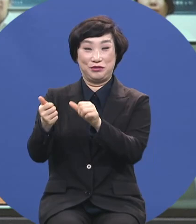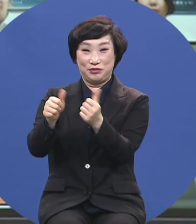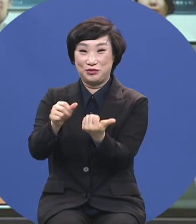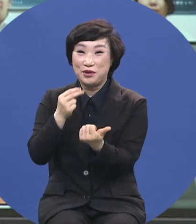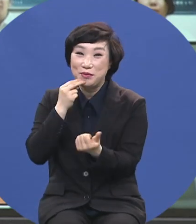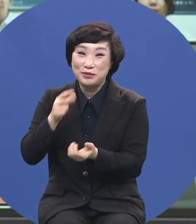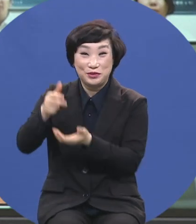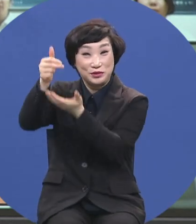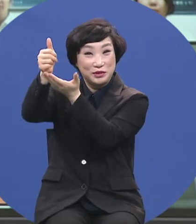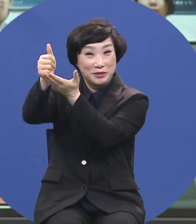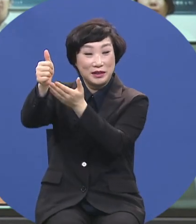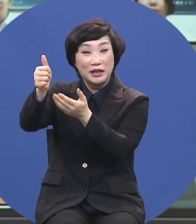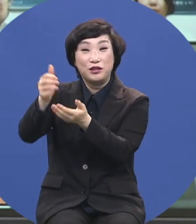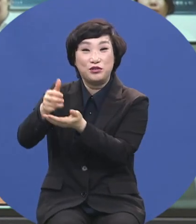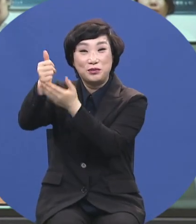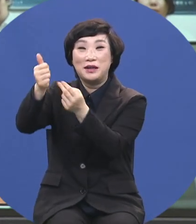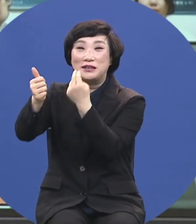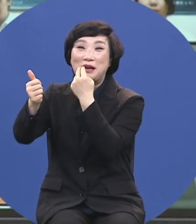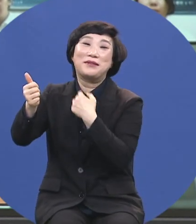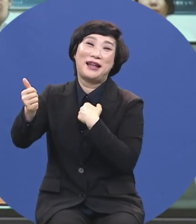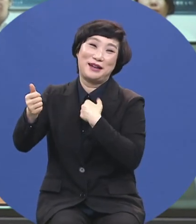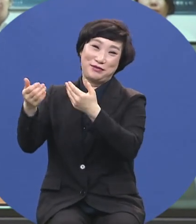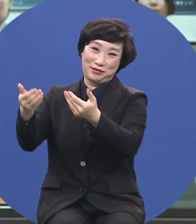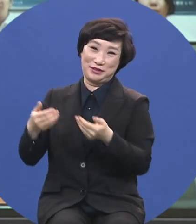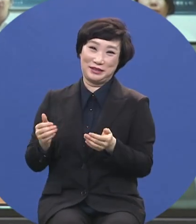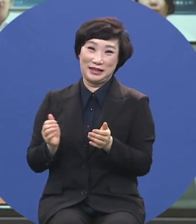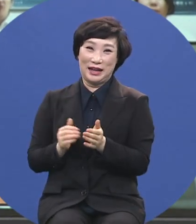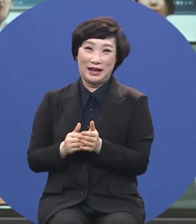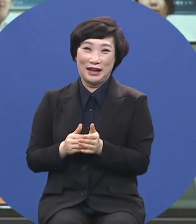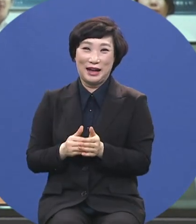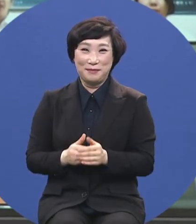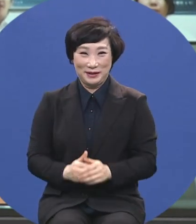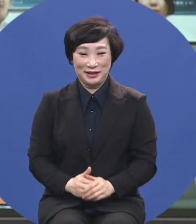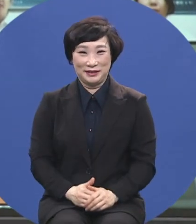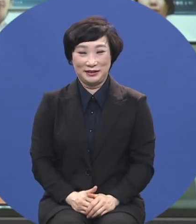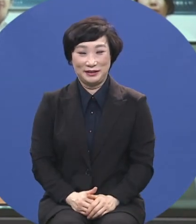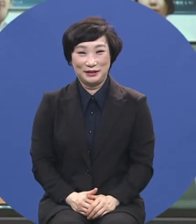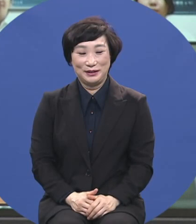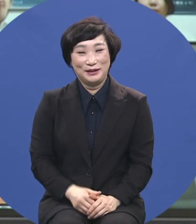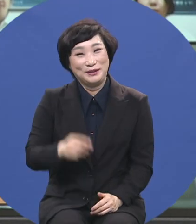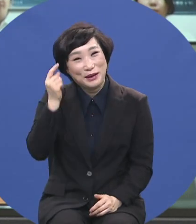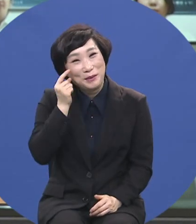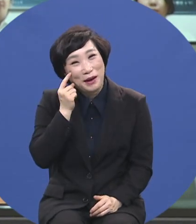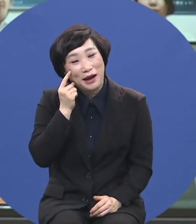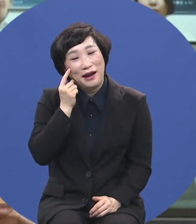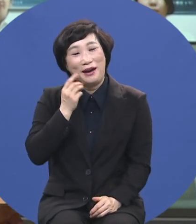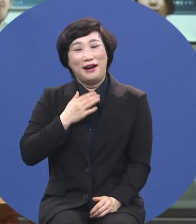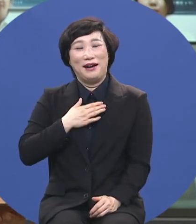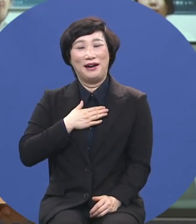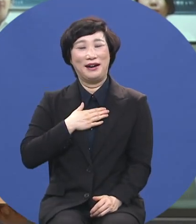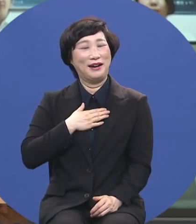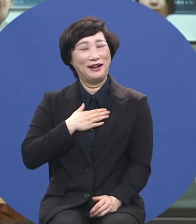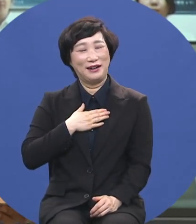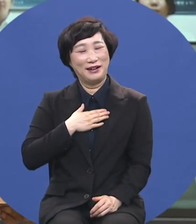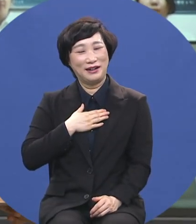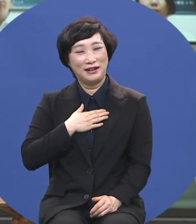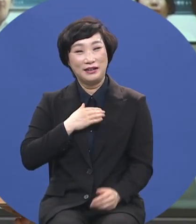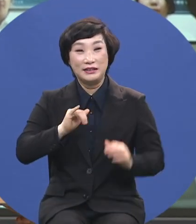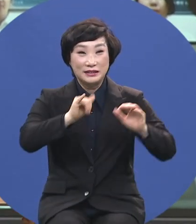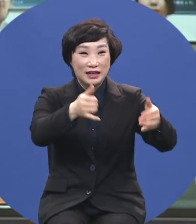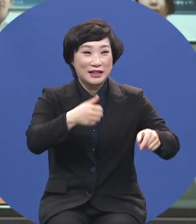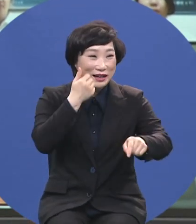않는 그분이 그 생명을 나에게 주셨다. 라고 할 때 세상